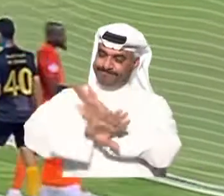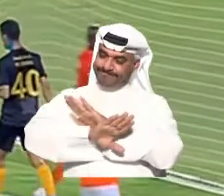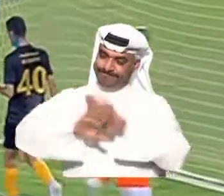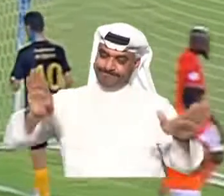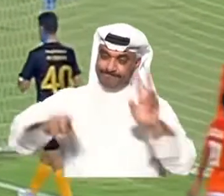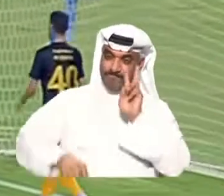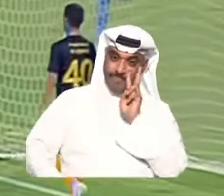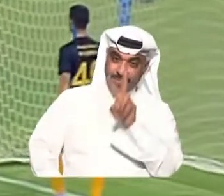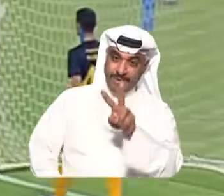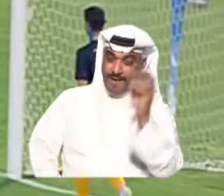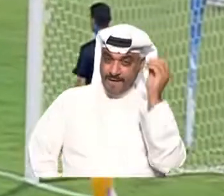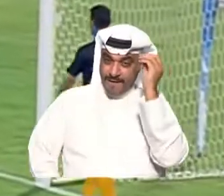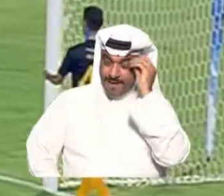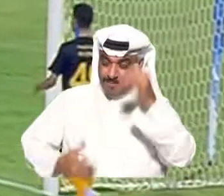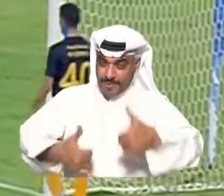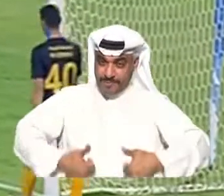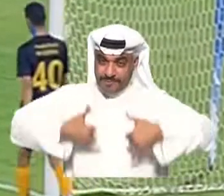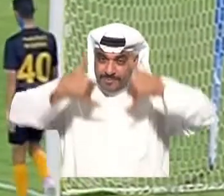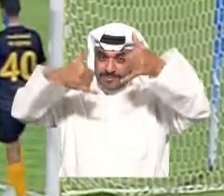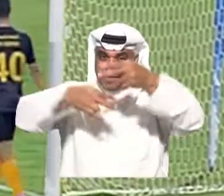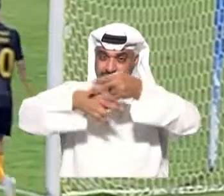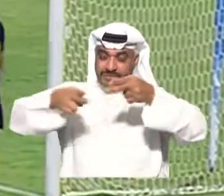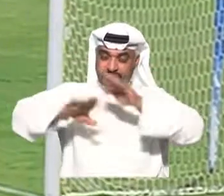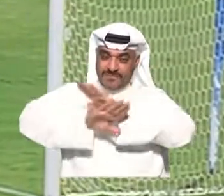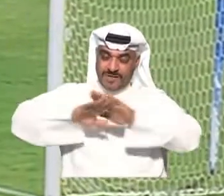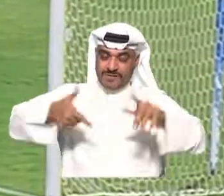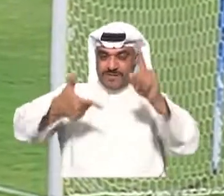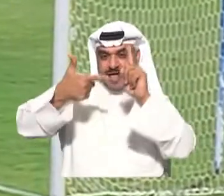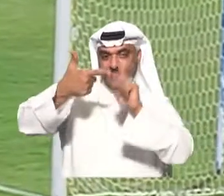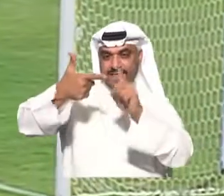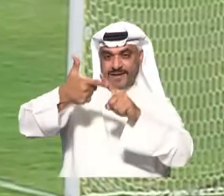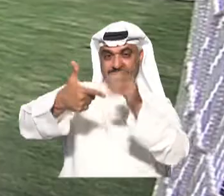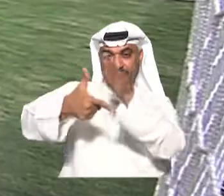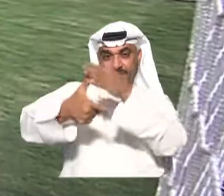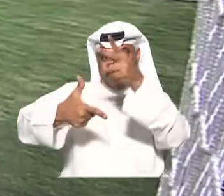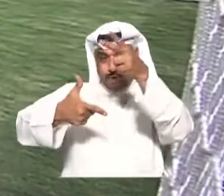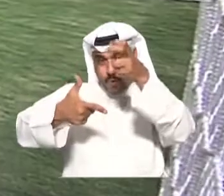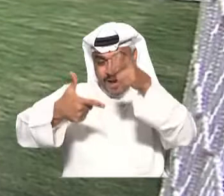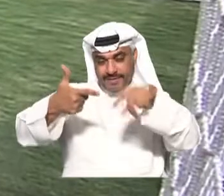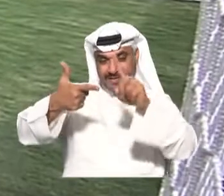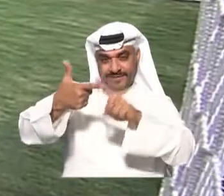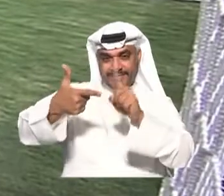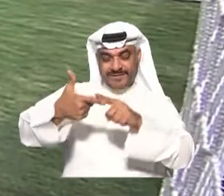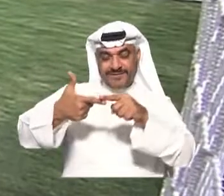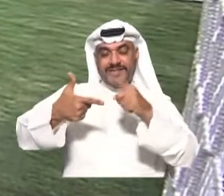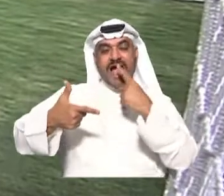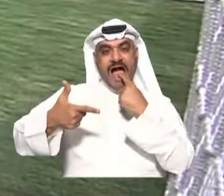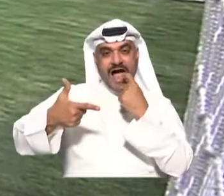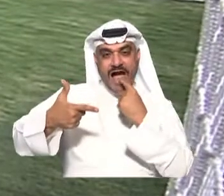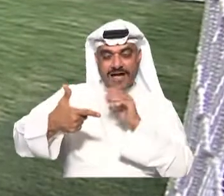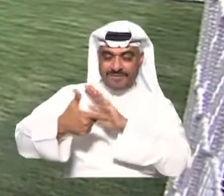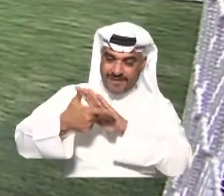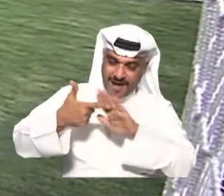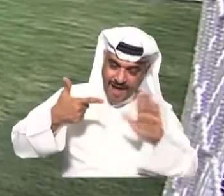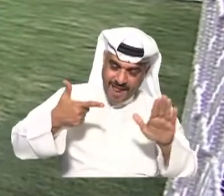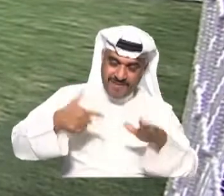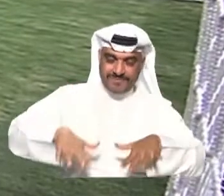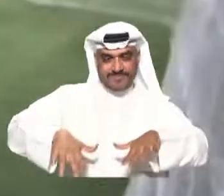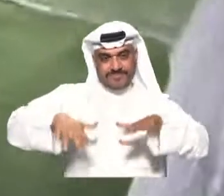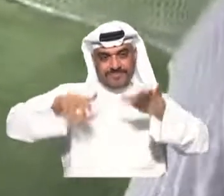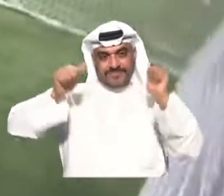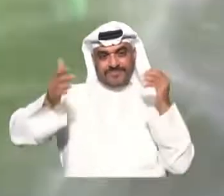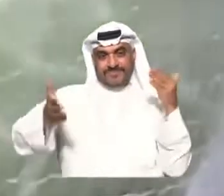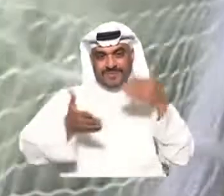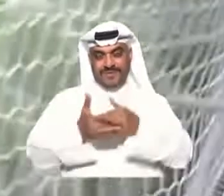للقب الدوري على لاعبي القادسية مع الدقائق الأخيرة للمباراة، مكتفيا الأصفر بالوصافة وقبل